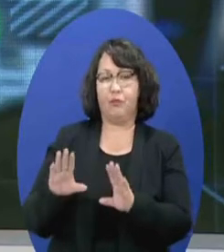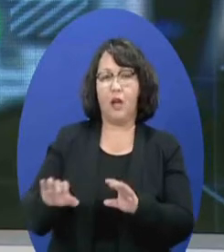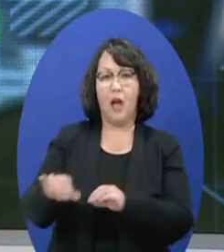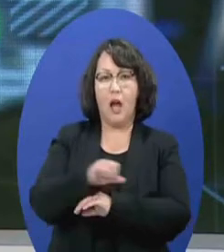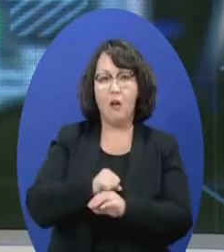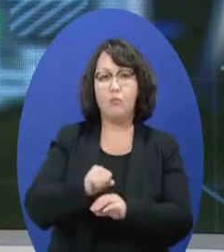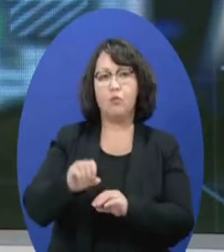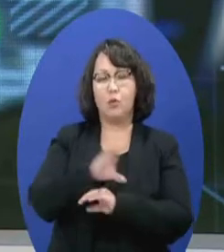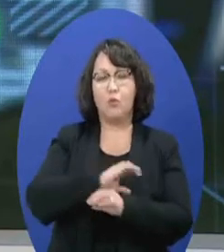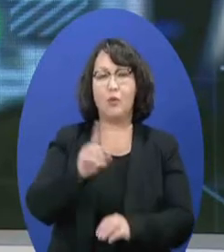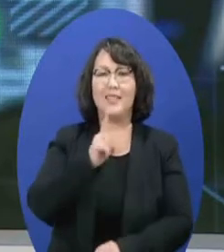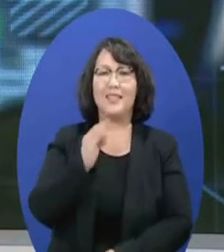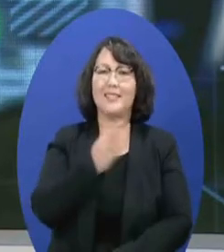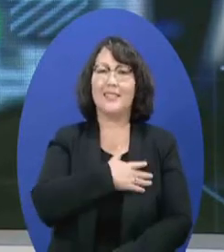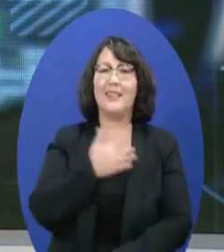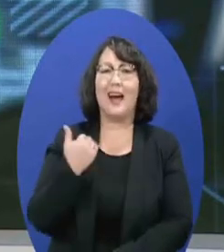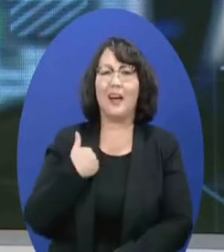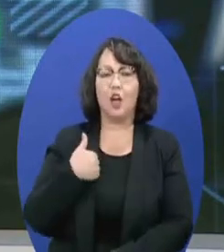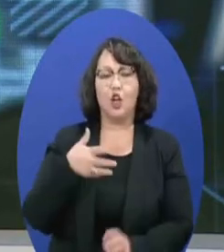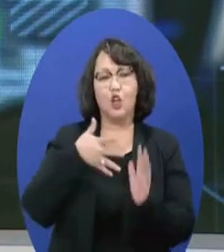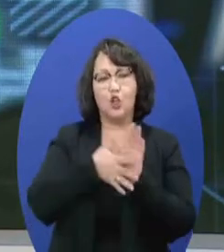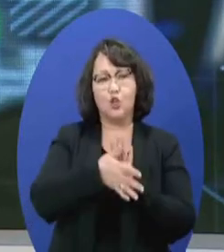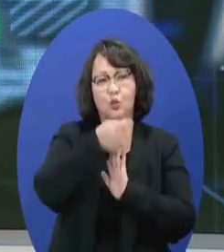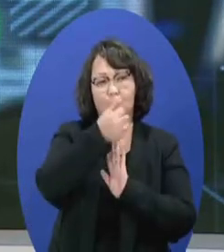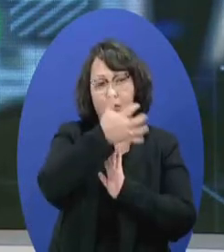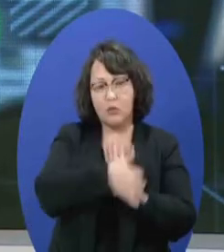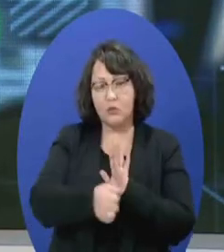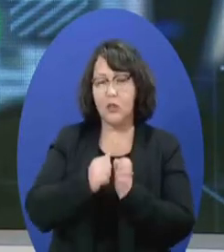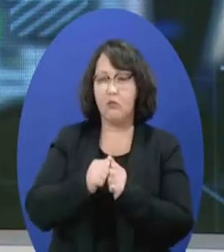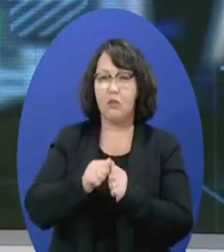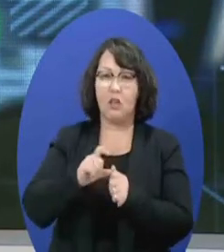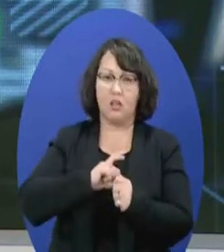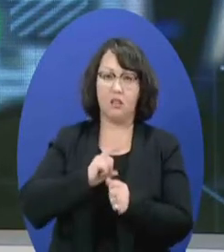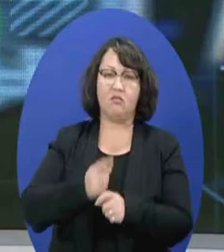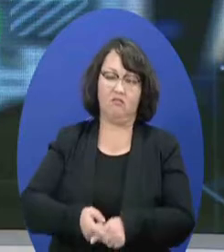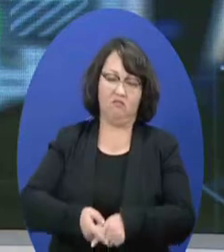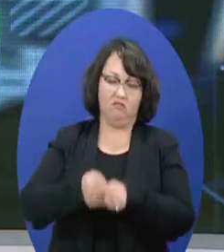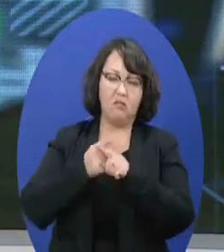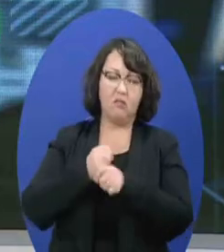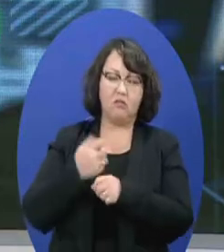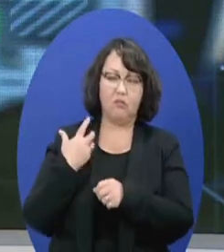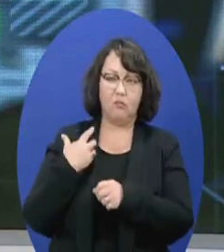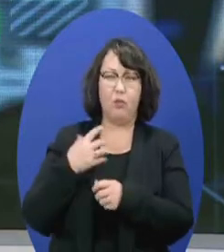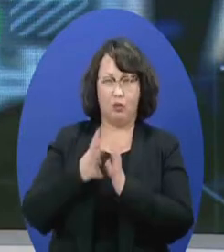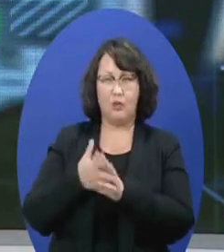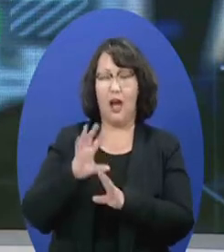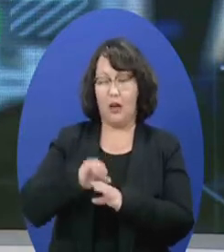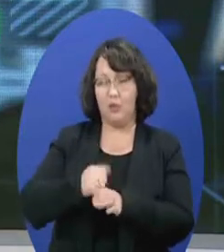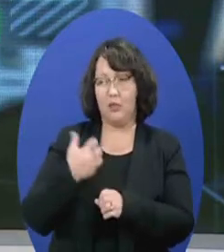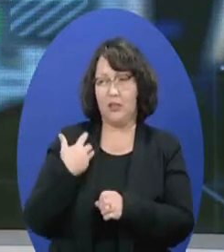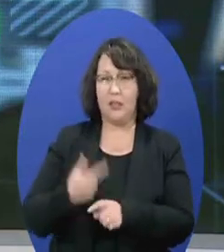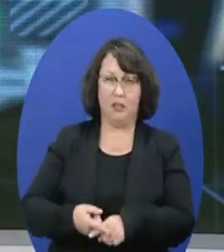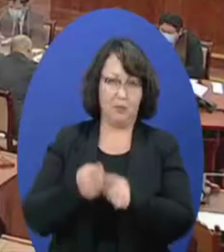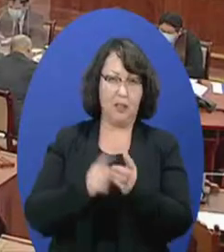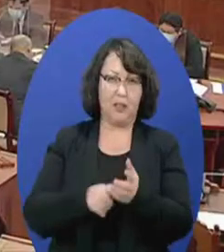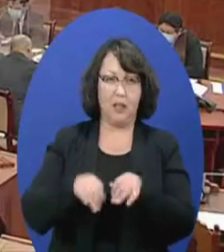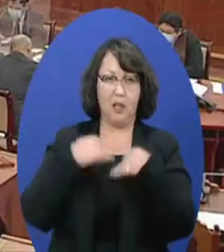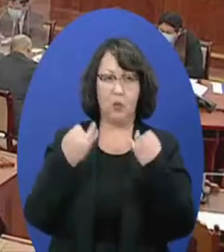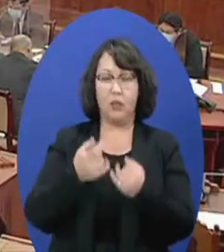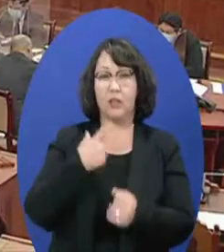төсвийн эрх мэдэл нэмэгдэнэ. А гэхдээ эрх мэдэл нэмэгдэхийн хэрээр хариуцлагатай байх хэрэгтэй гэдгийг улсын хурлын гишүүд хэлж байна.